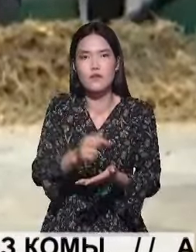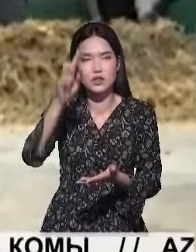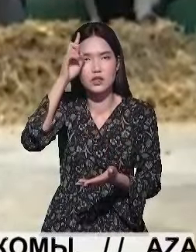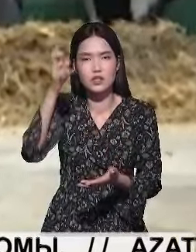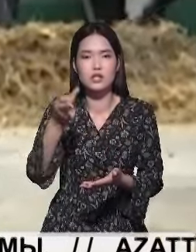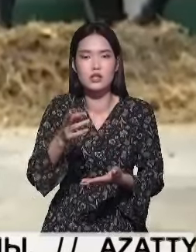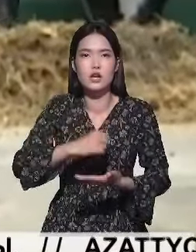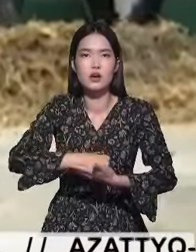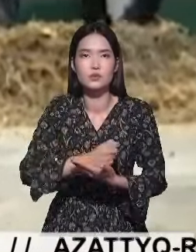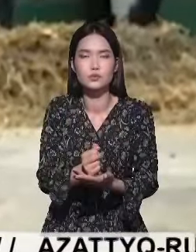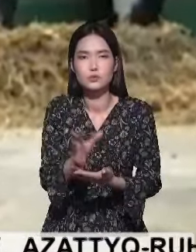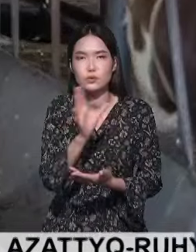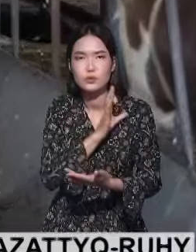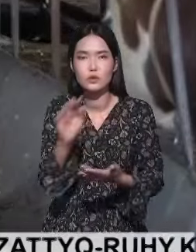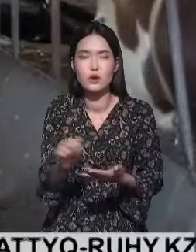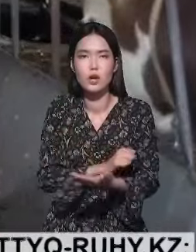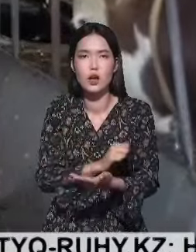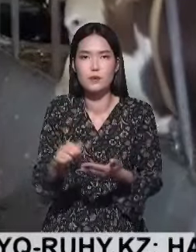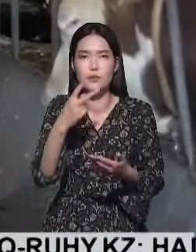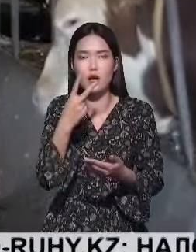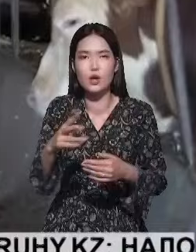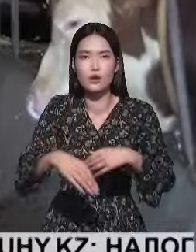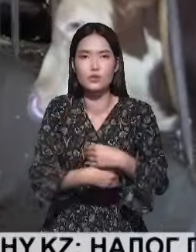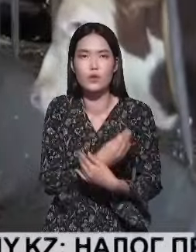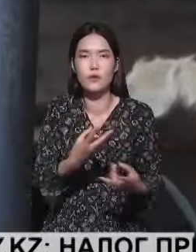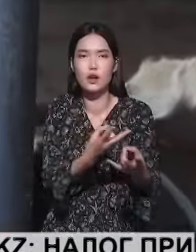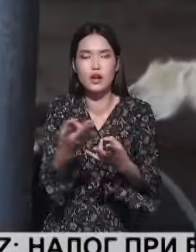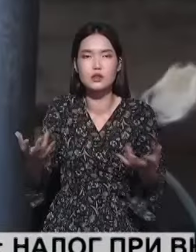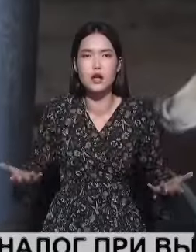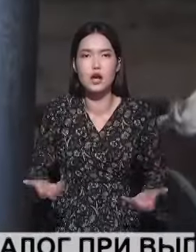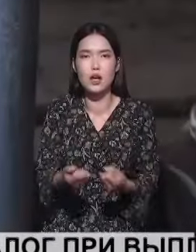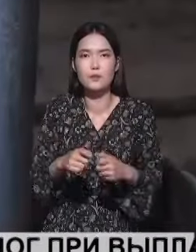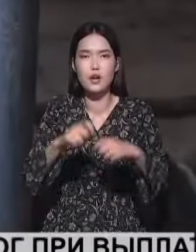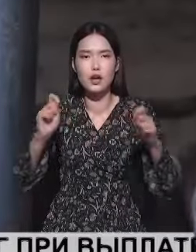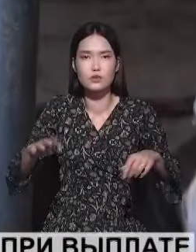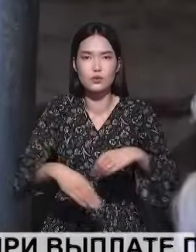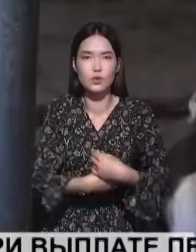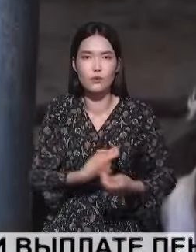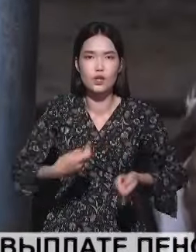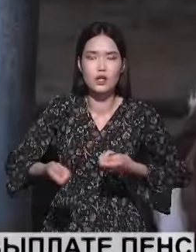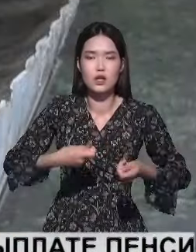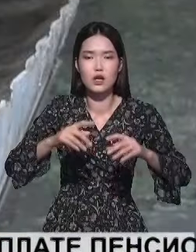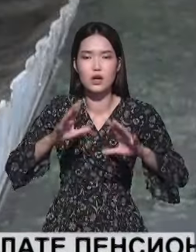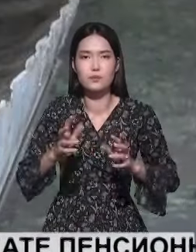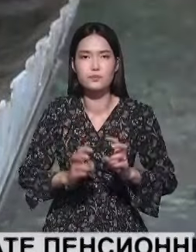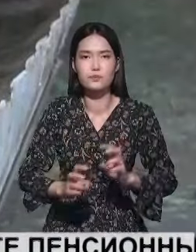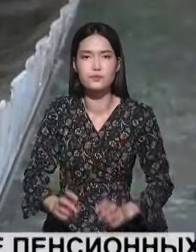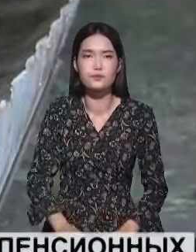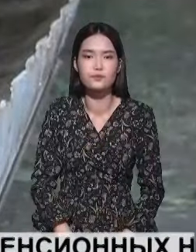правительство для утверждения. Документ предусматривает новые меры поддержки и открытие новых рынков сбыта.